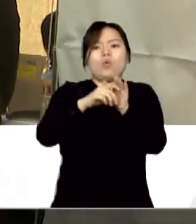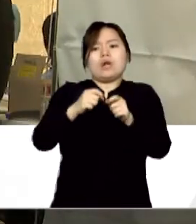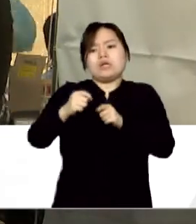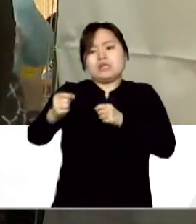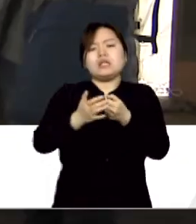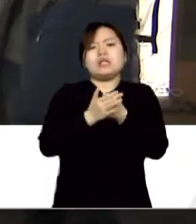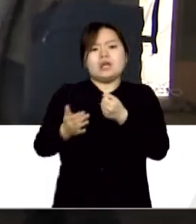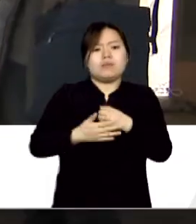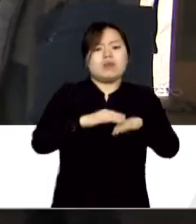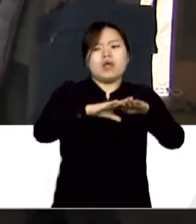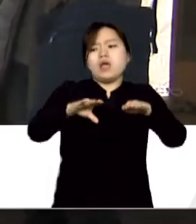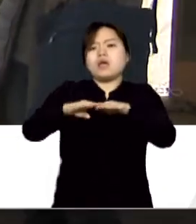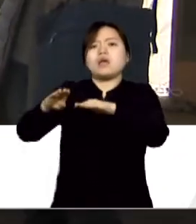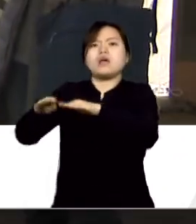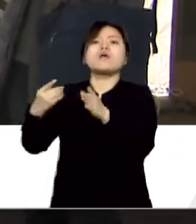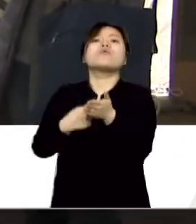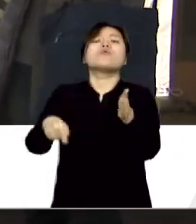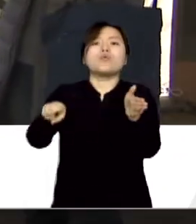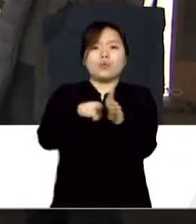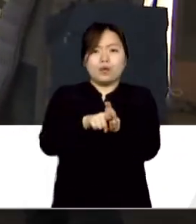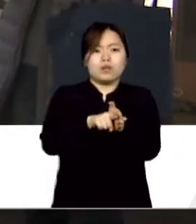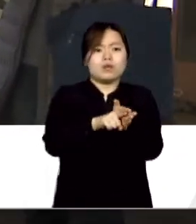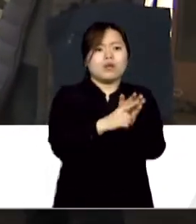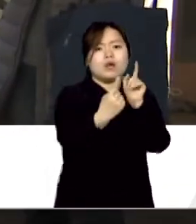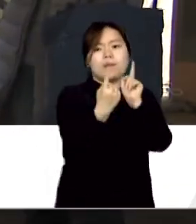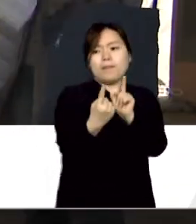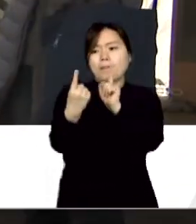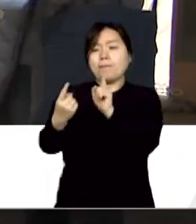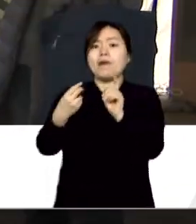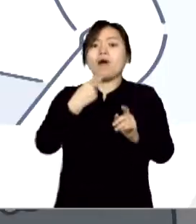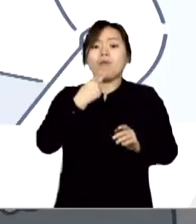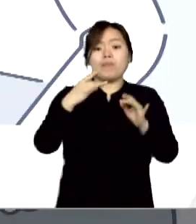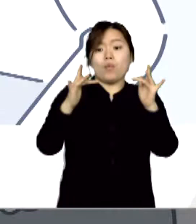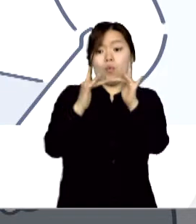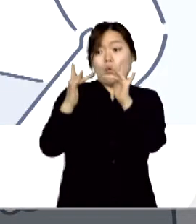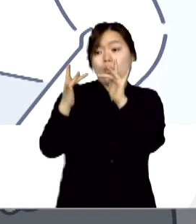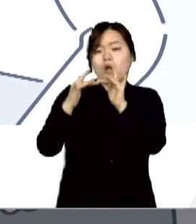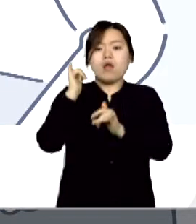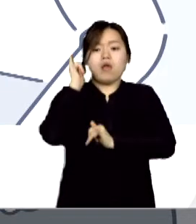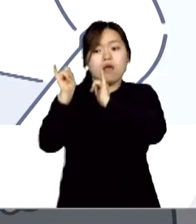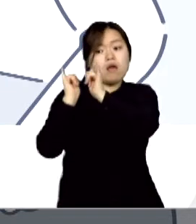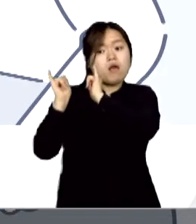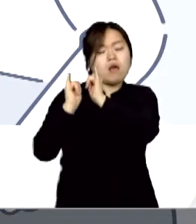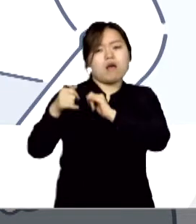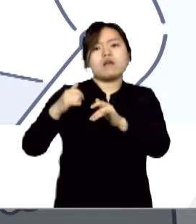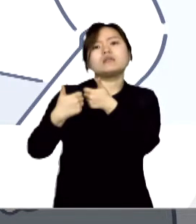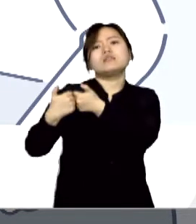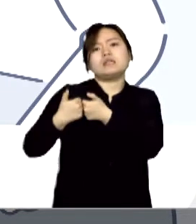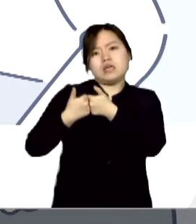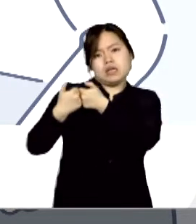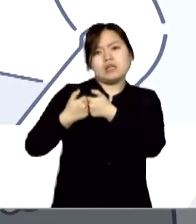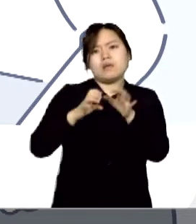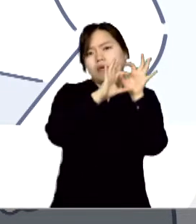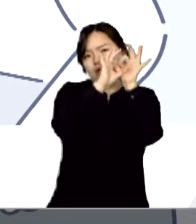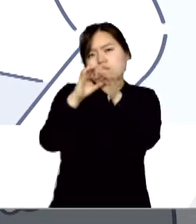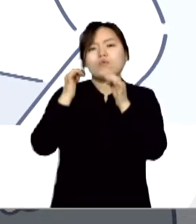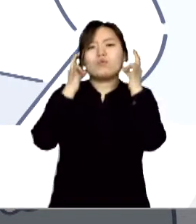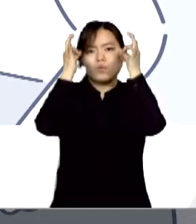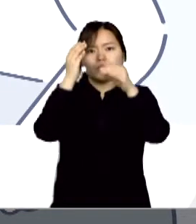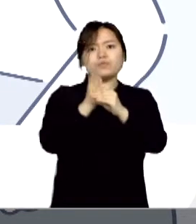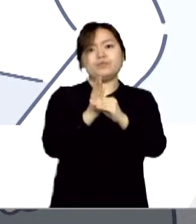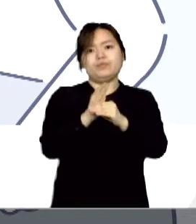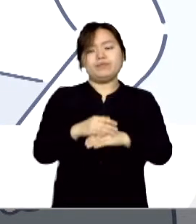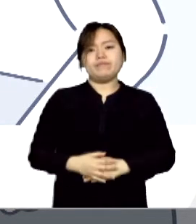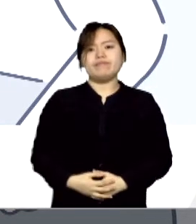속 시민들의 심리적 불안이 해소될 수 있도록 비대면 심리 상담, 정신건강 치료비 지원 등 심리 방역에 최선을